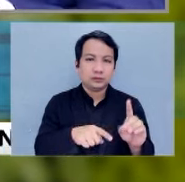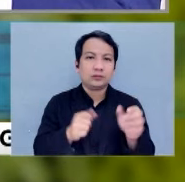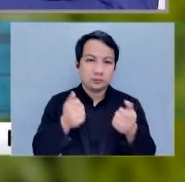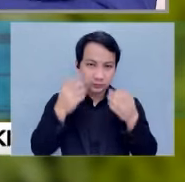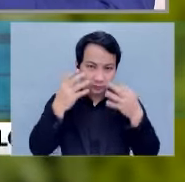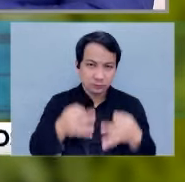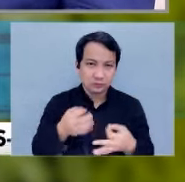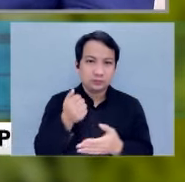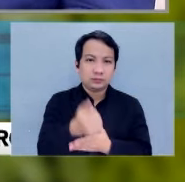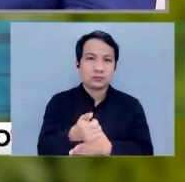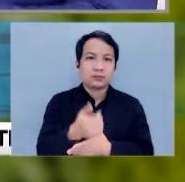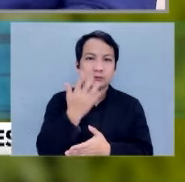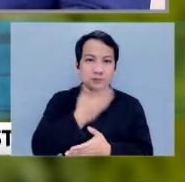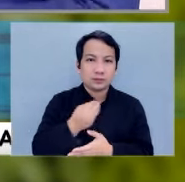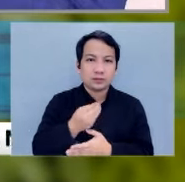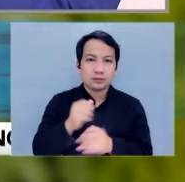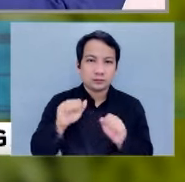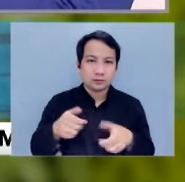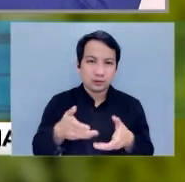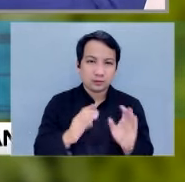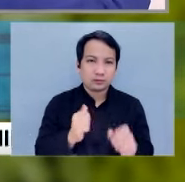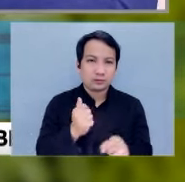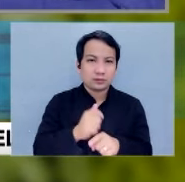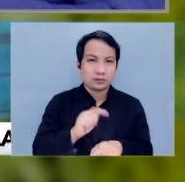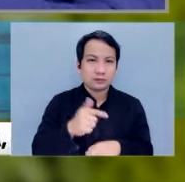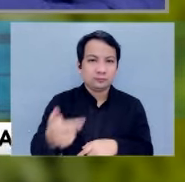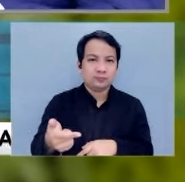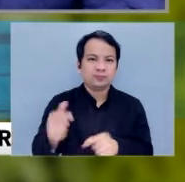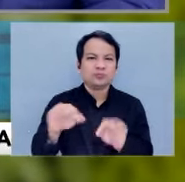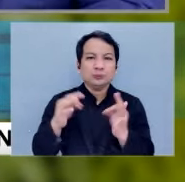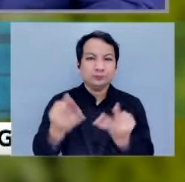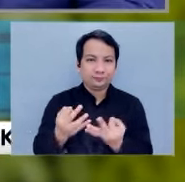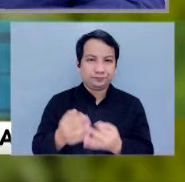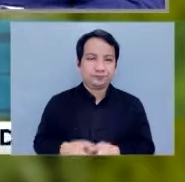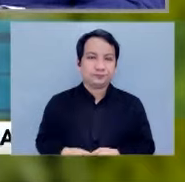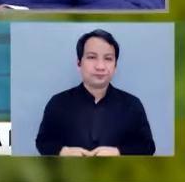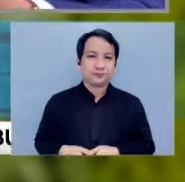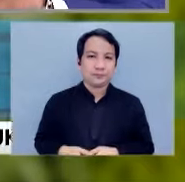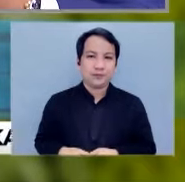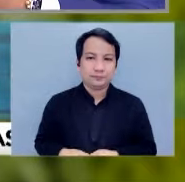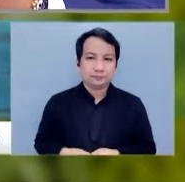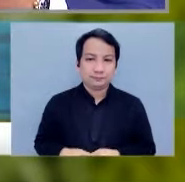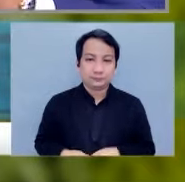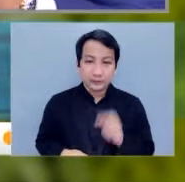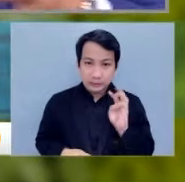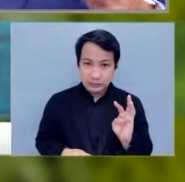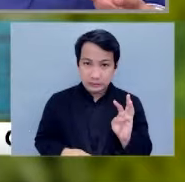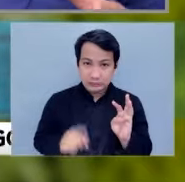kung sila nga ay pwede nang ibigay sa isang pamilya as foster. Mm-hmm. Since anim sila, baka